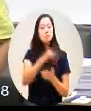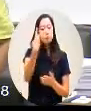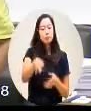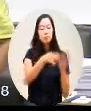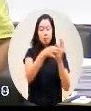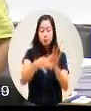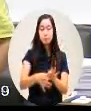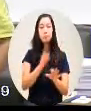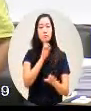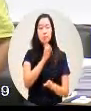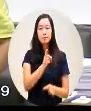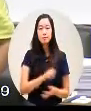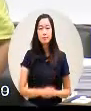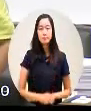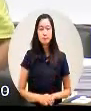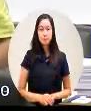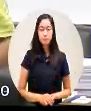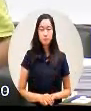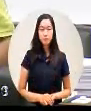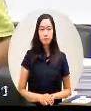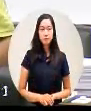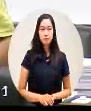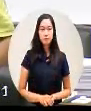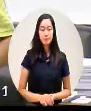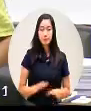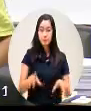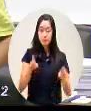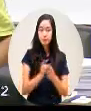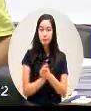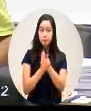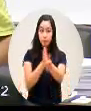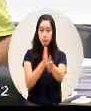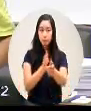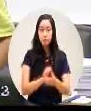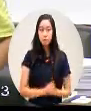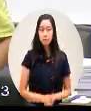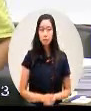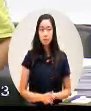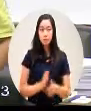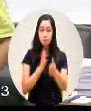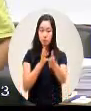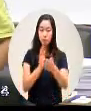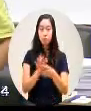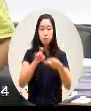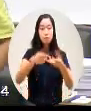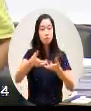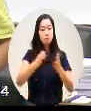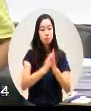嘞。首先，要来请问咱的干部局长